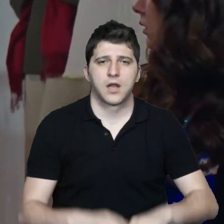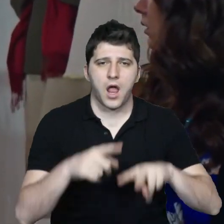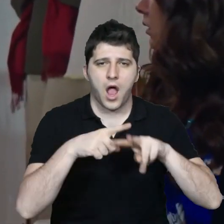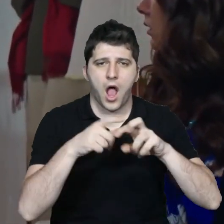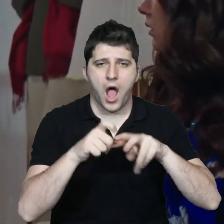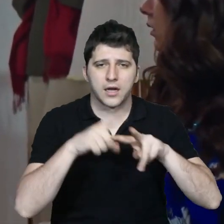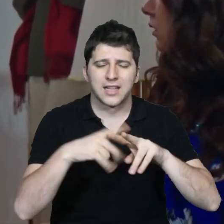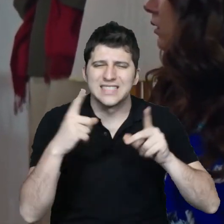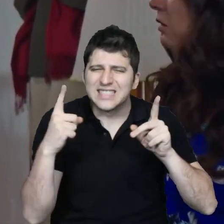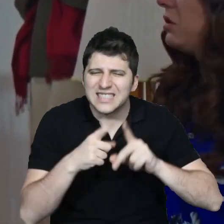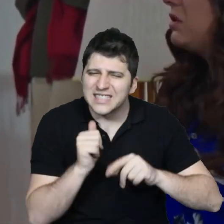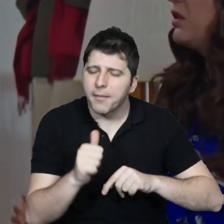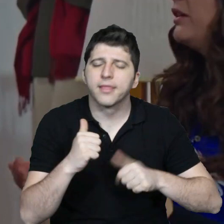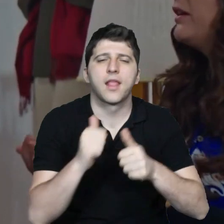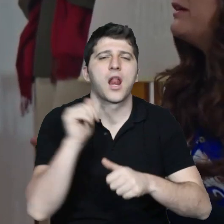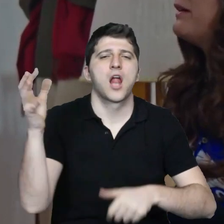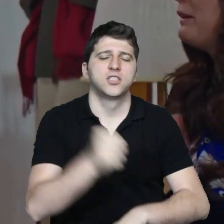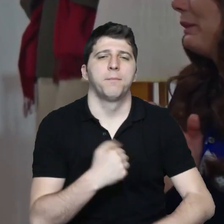kısa sürede geri alacağız.